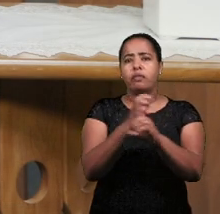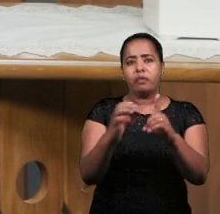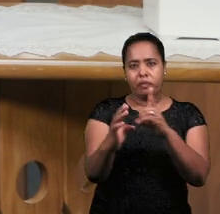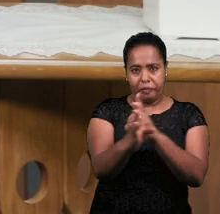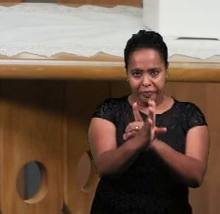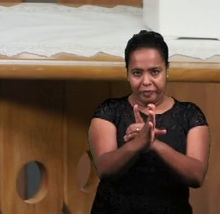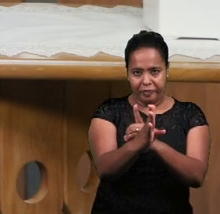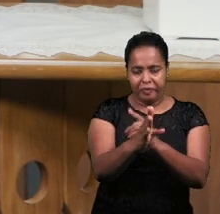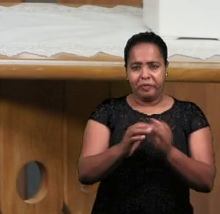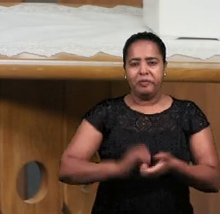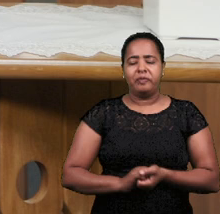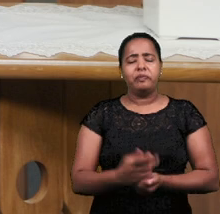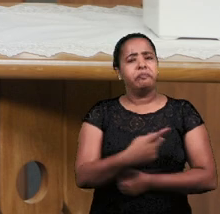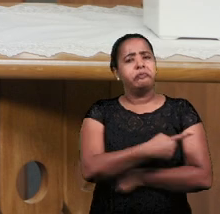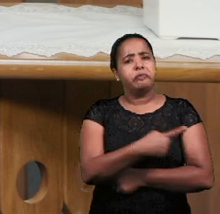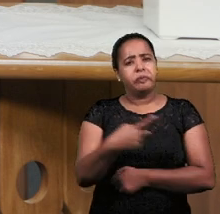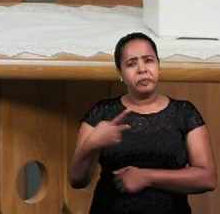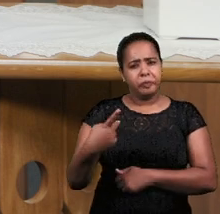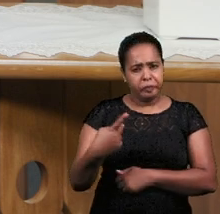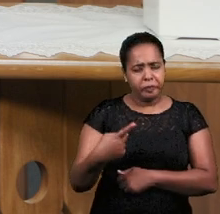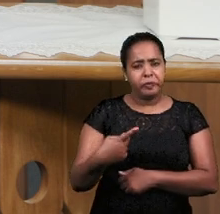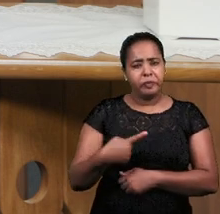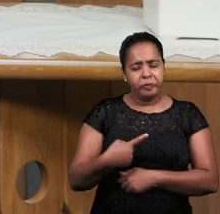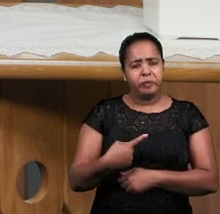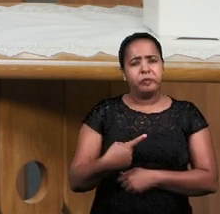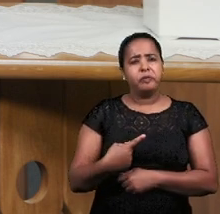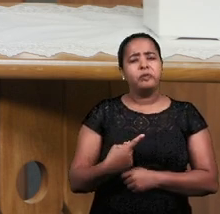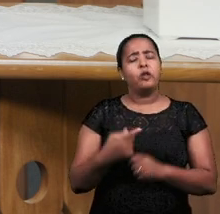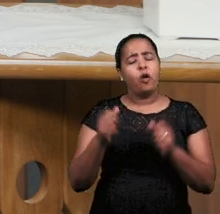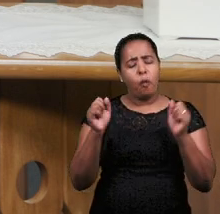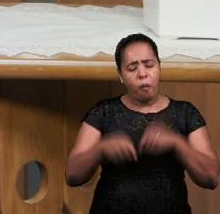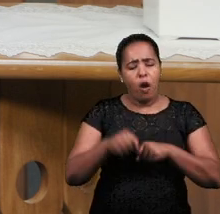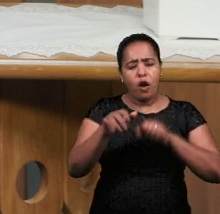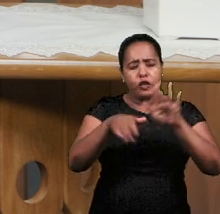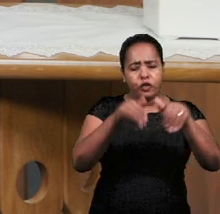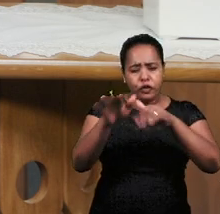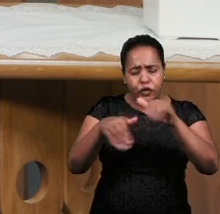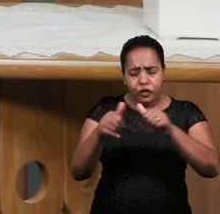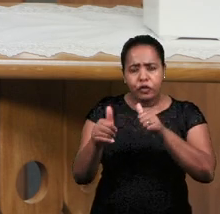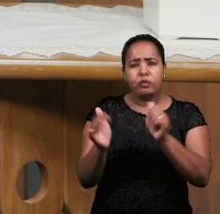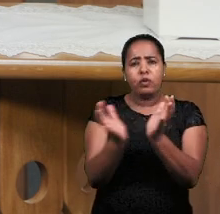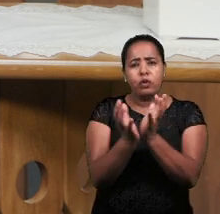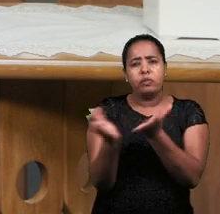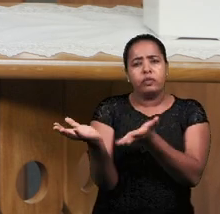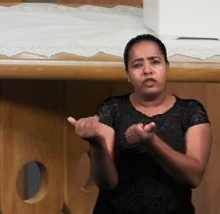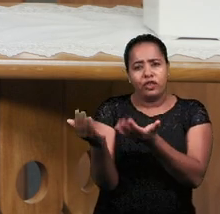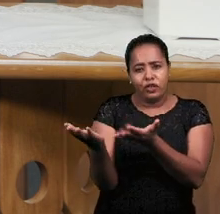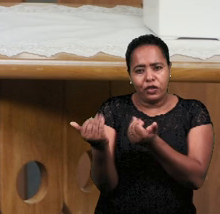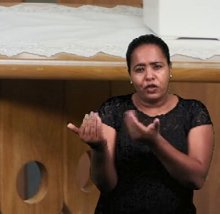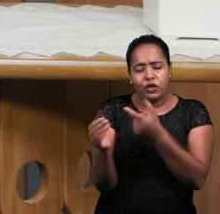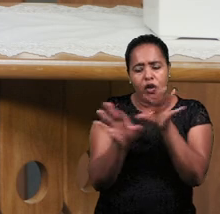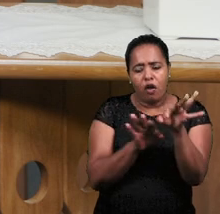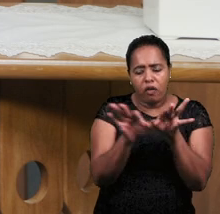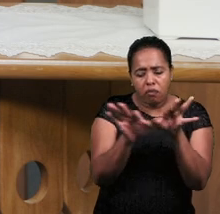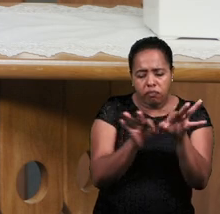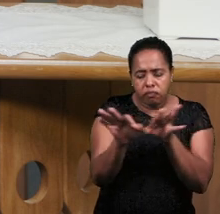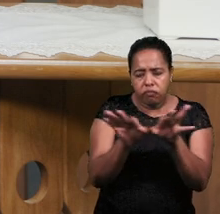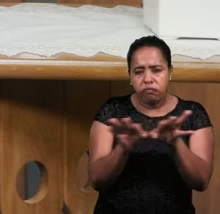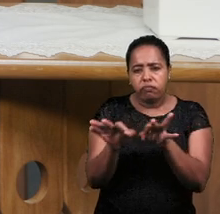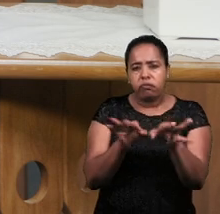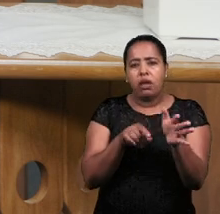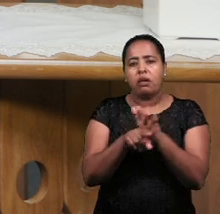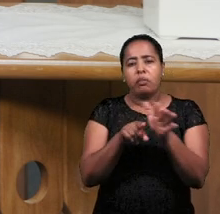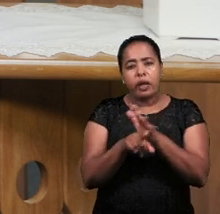prochaine. Les pasteurs peuvent contacter les jeunes, travailler ces questions,